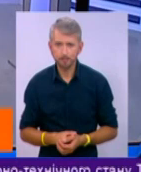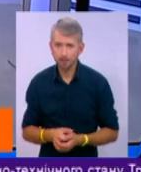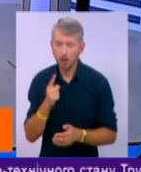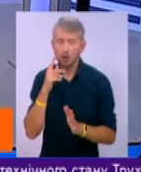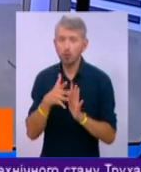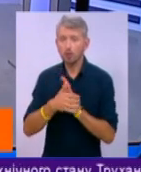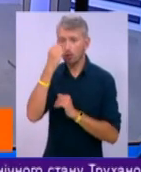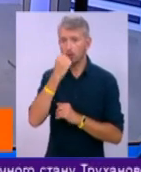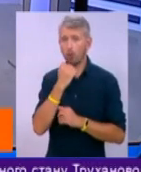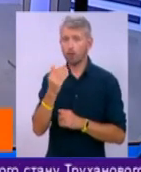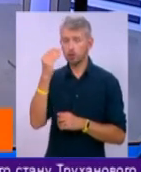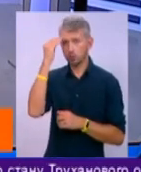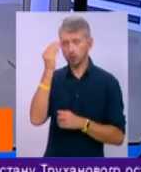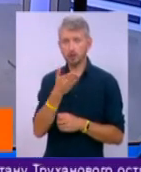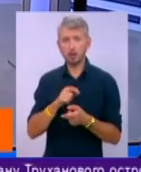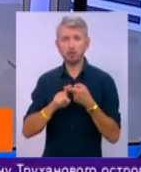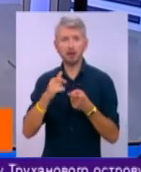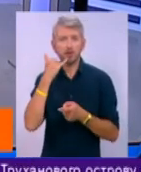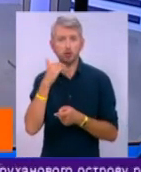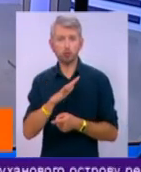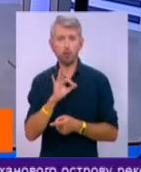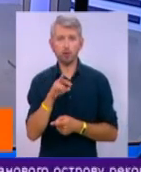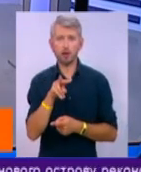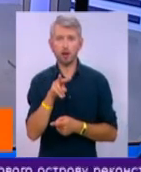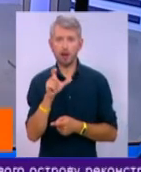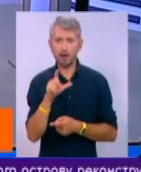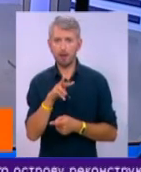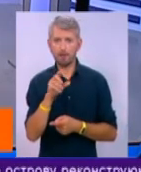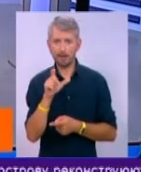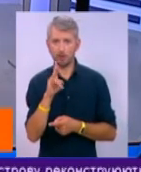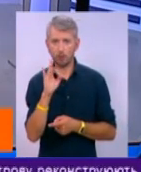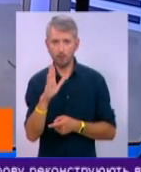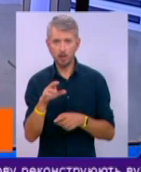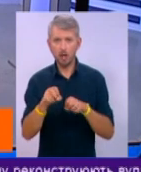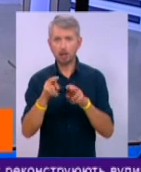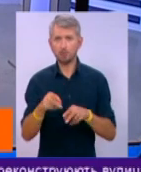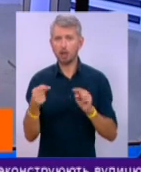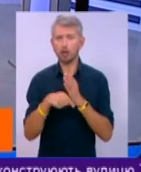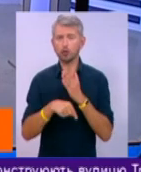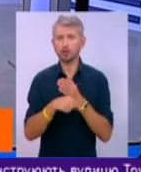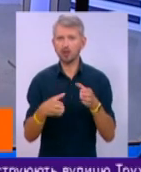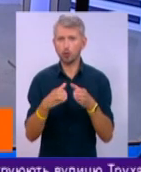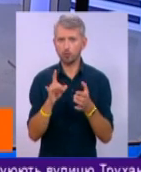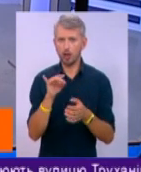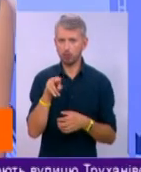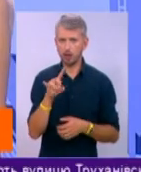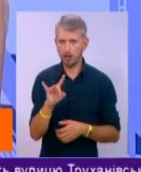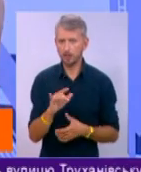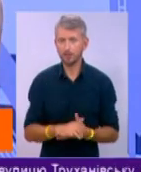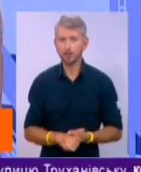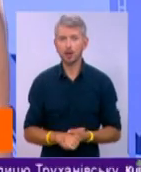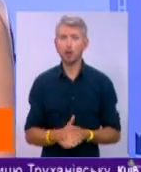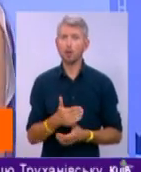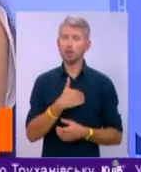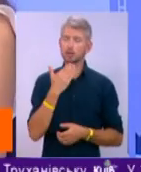Зрозуміло. Дякую за ваші думки. З нами на зв'язку, нагадаю, був Олександр Лємінов, експерт антикорупційної групи реанімаційного пакету «Реформ». Власне,